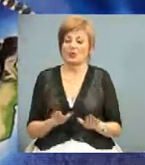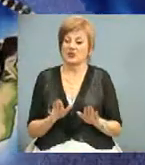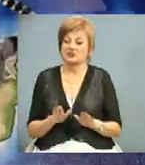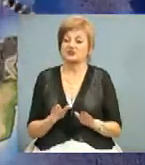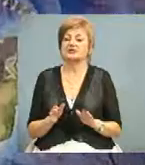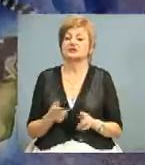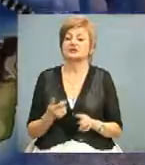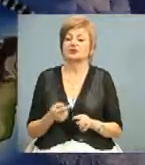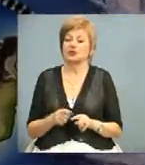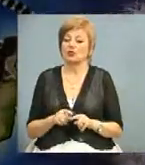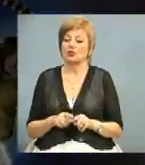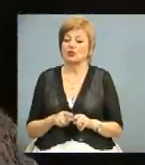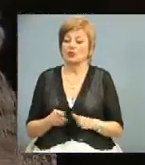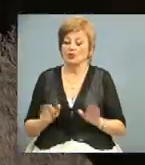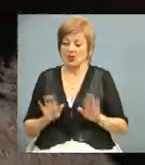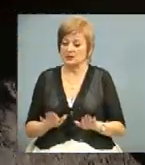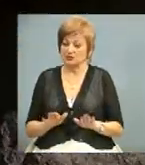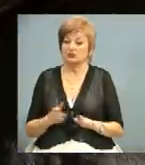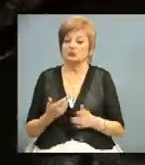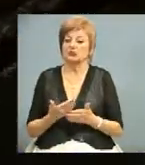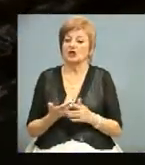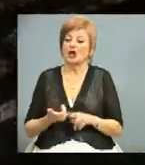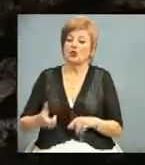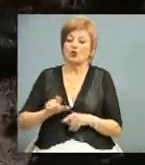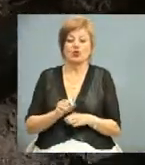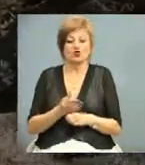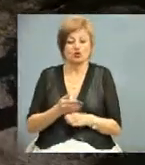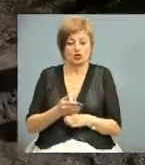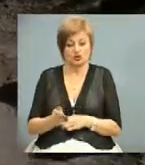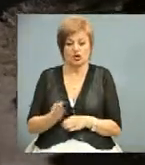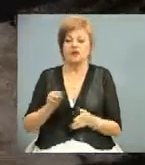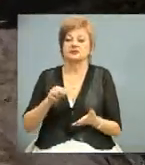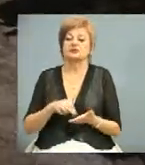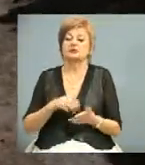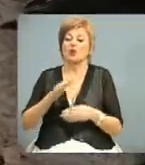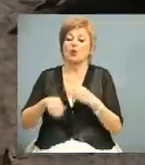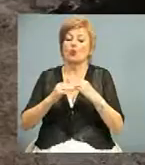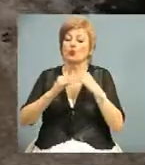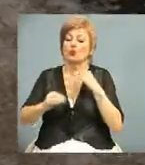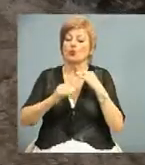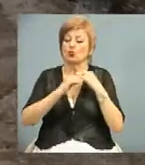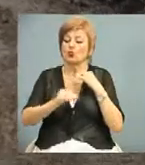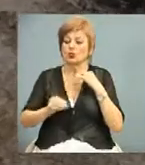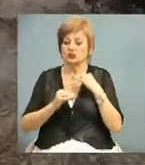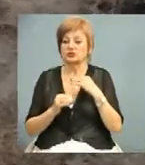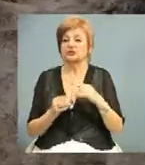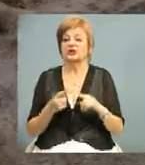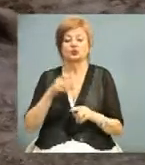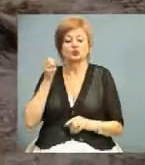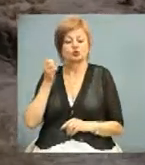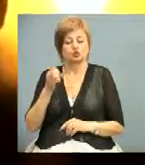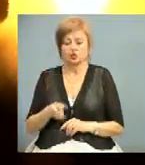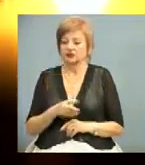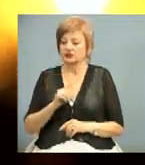та субекваторіальному поясах. Так, більшу частину території материка становлять пустелі, та й погодка тут сонячна та